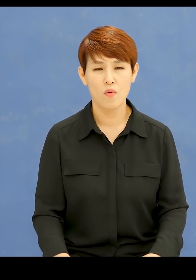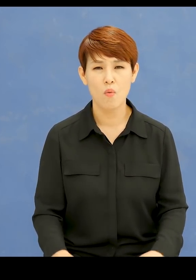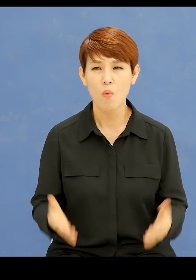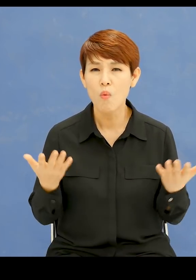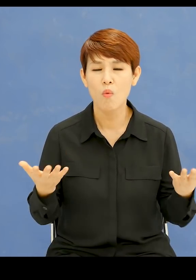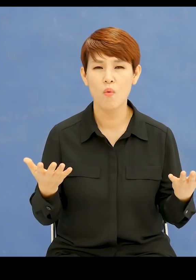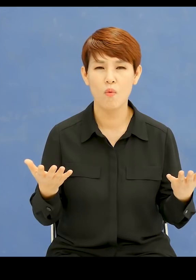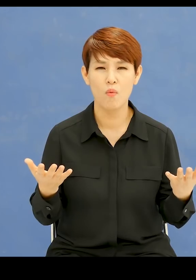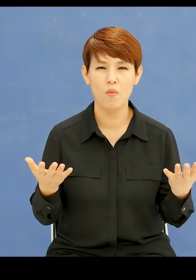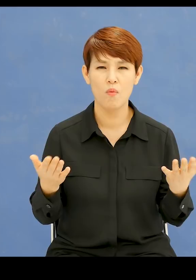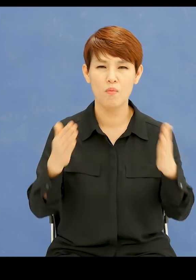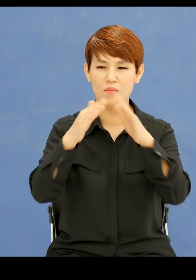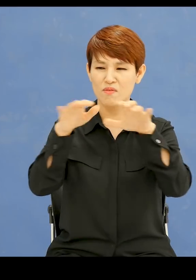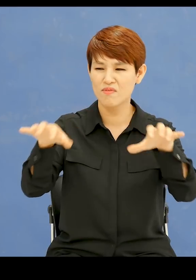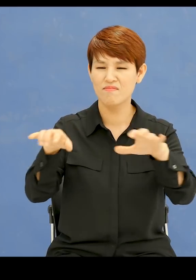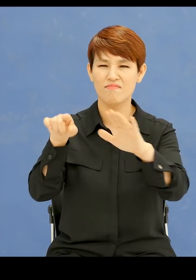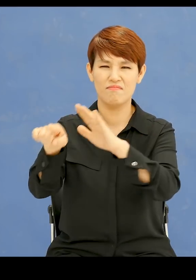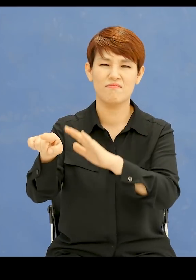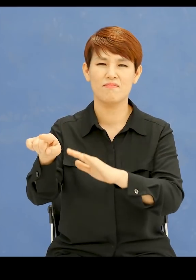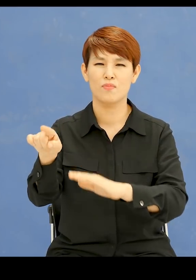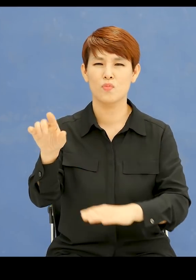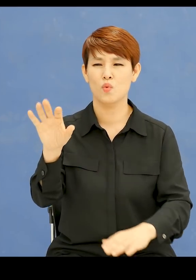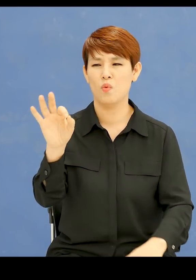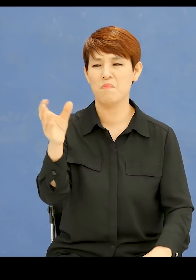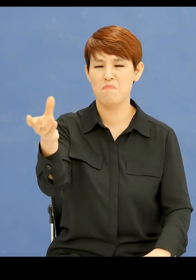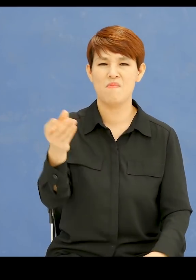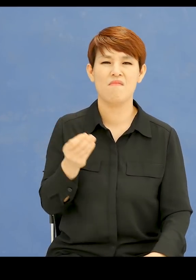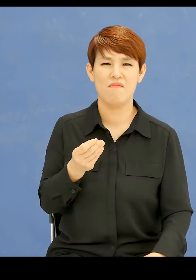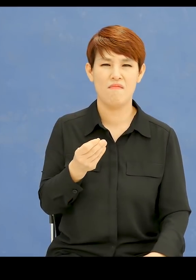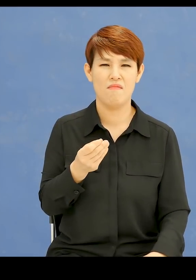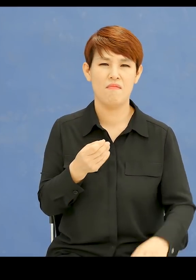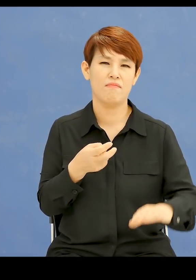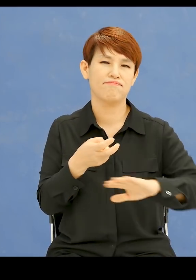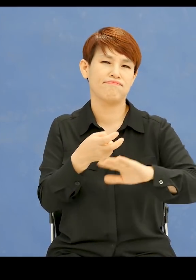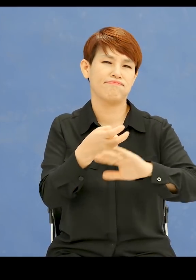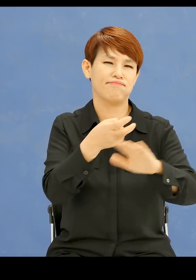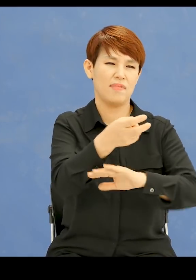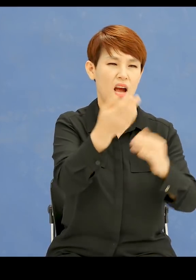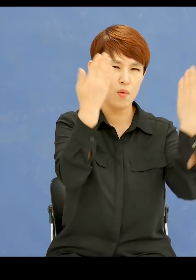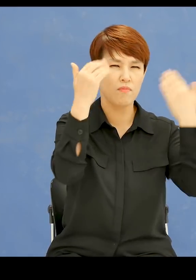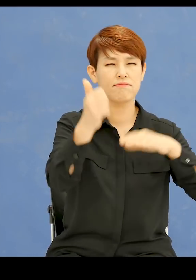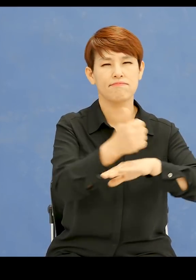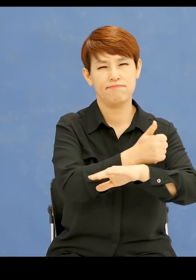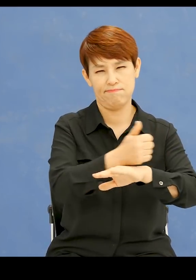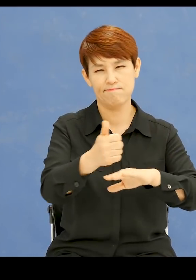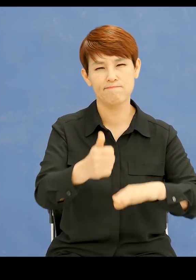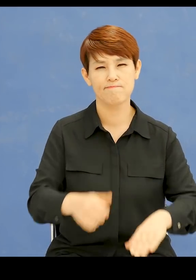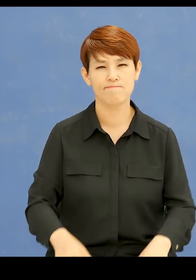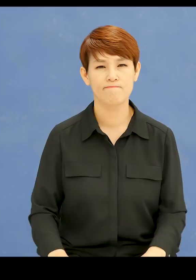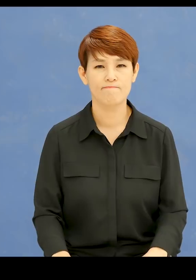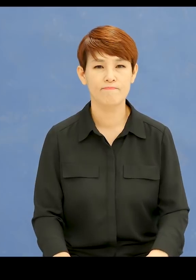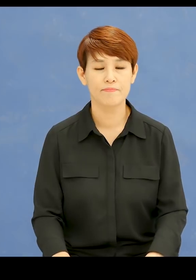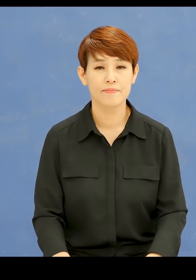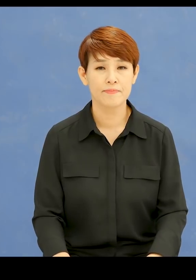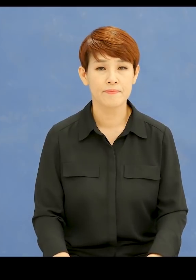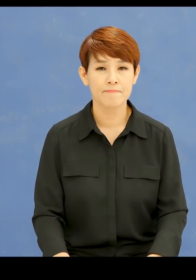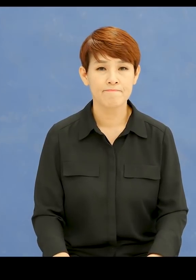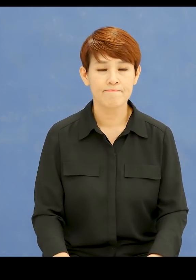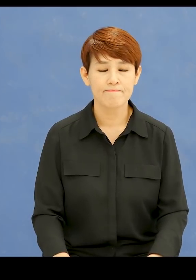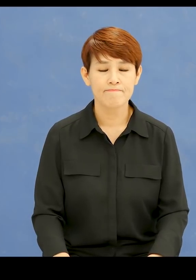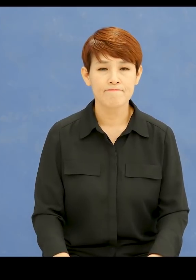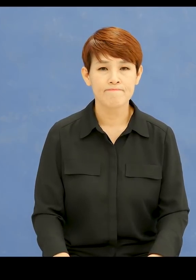차비가 없으면은 이웃집 가서 이제 동전이라도 빌려서 그렇게 학교를 가야 했던 그런 기억들이 종종